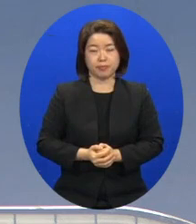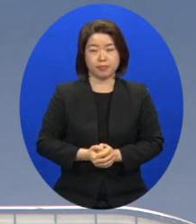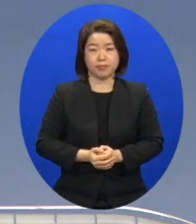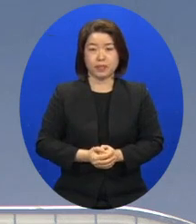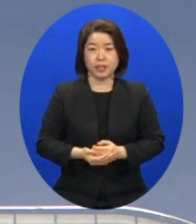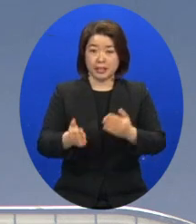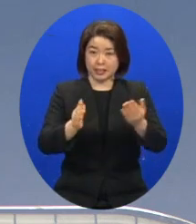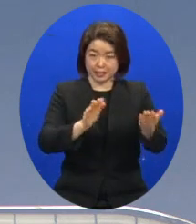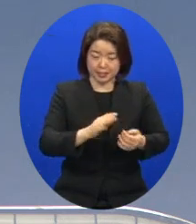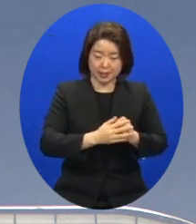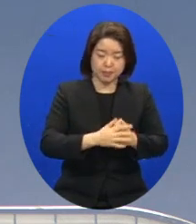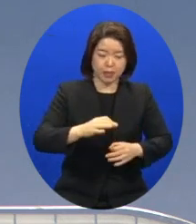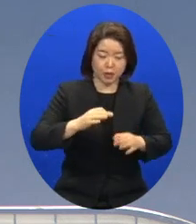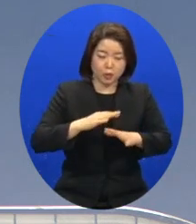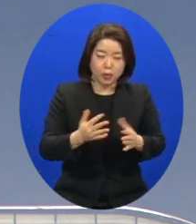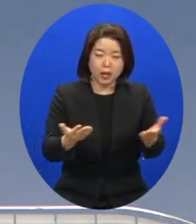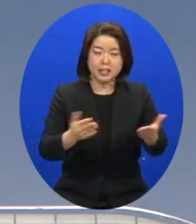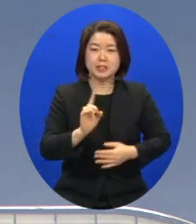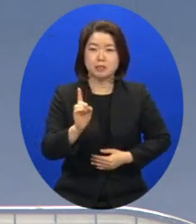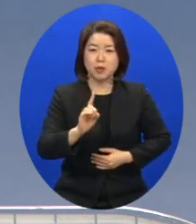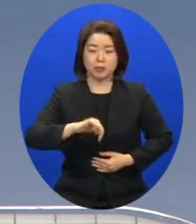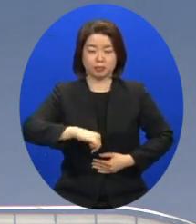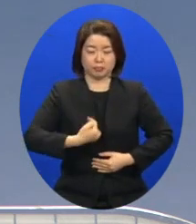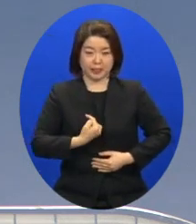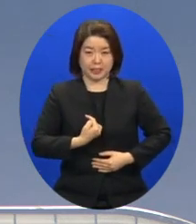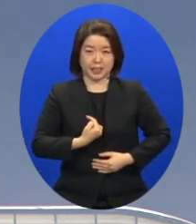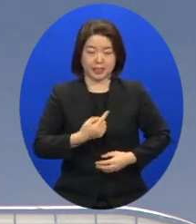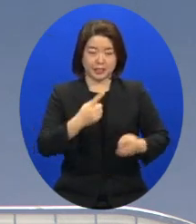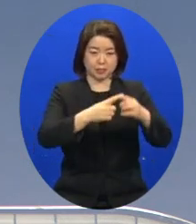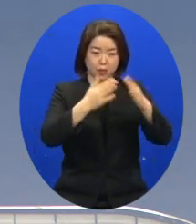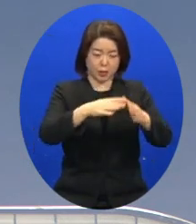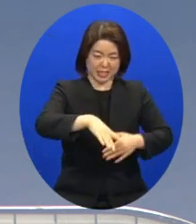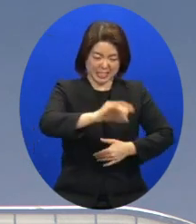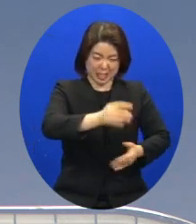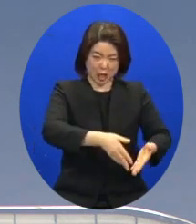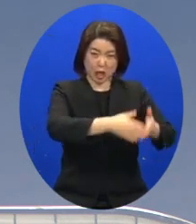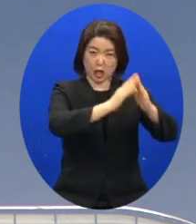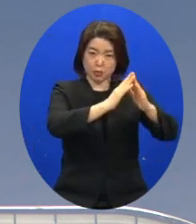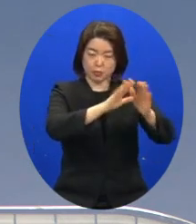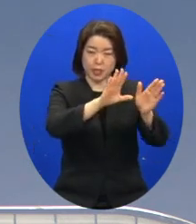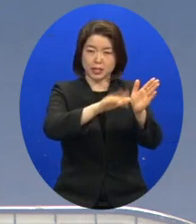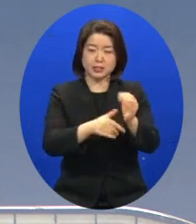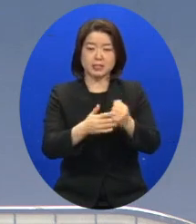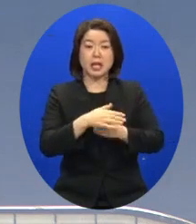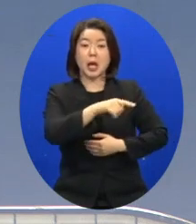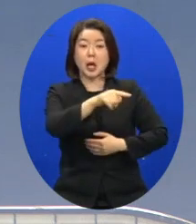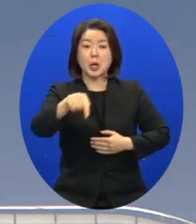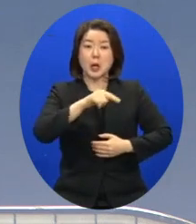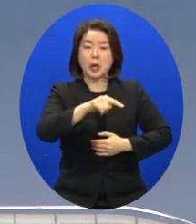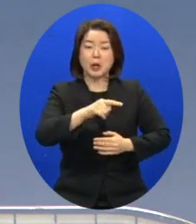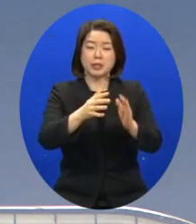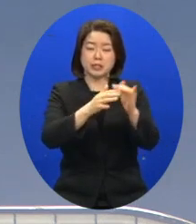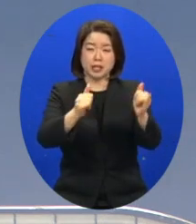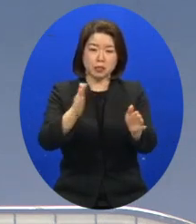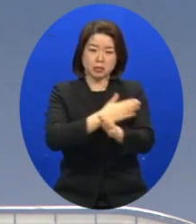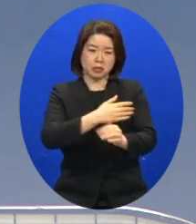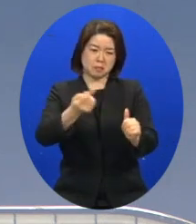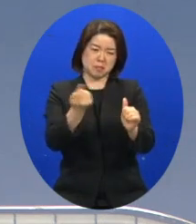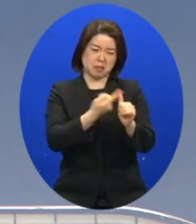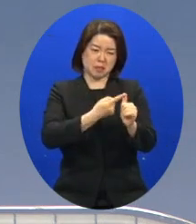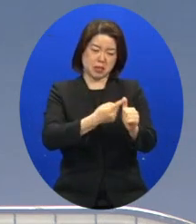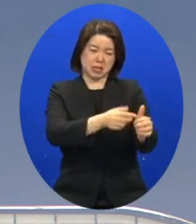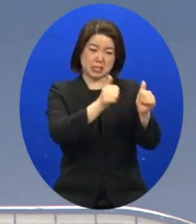당신이 개척한 교회 극 요인들로부터 비난을 받고 심판을 받는 데도 불구하고